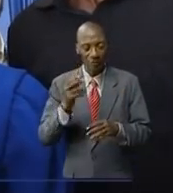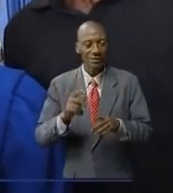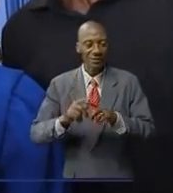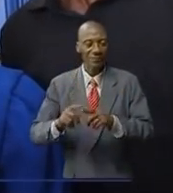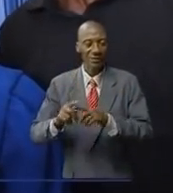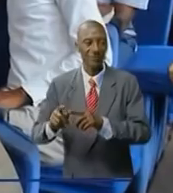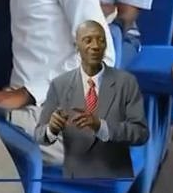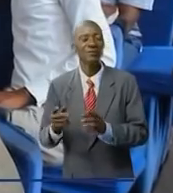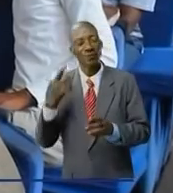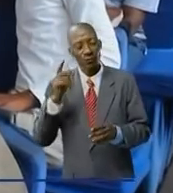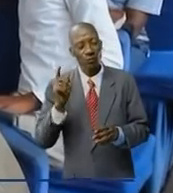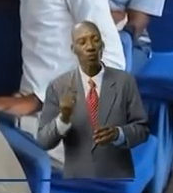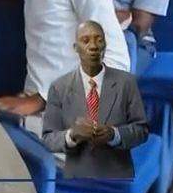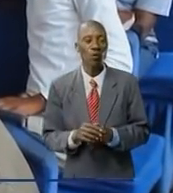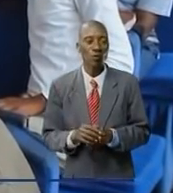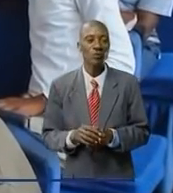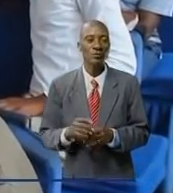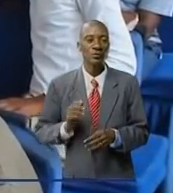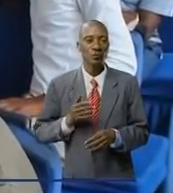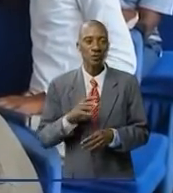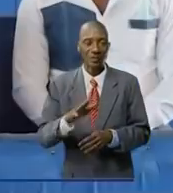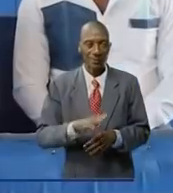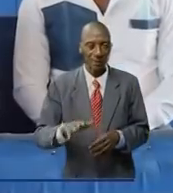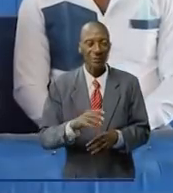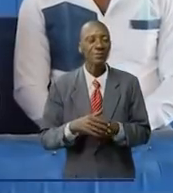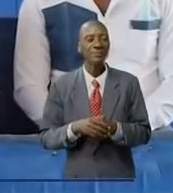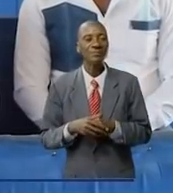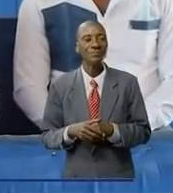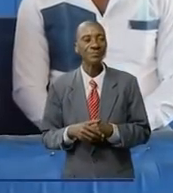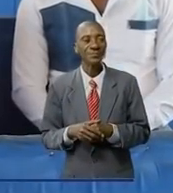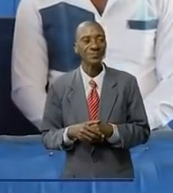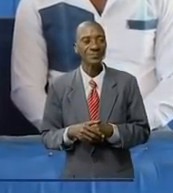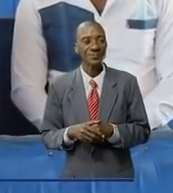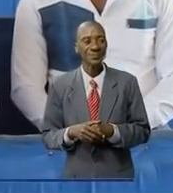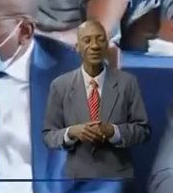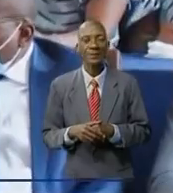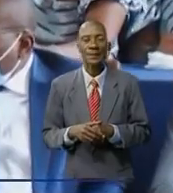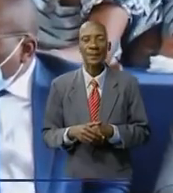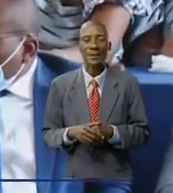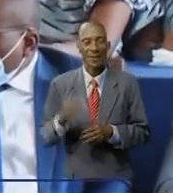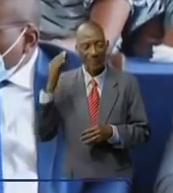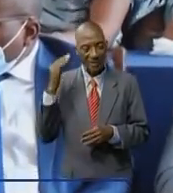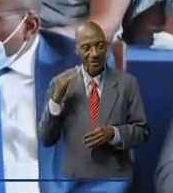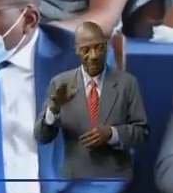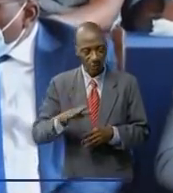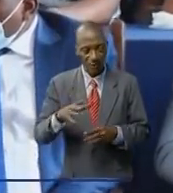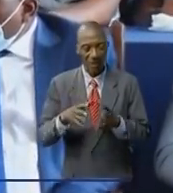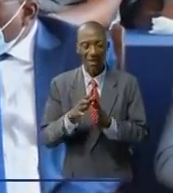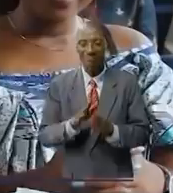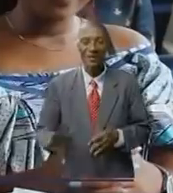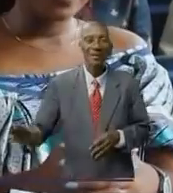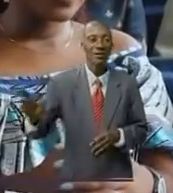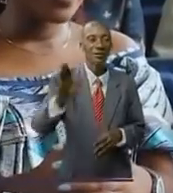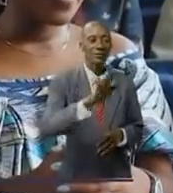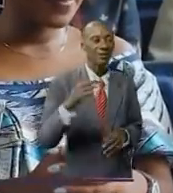ressources naturelles, c'est-à-dire les multinationales avec leurs États qui s'appliquent à ce que nous avons